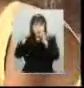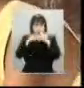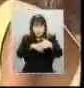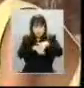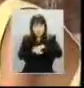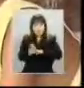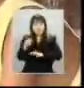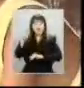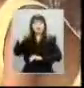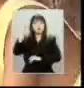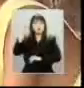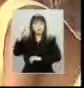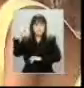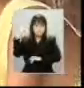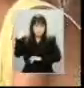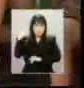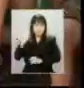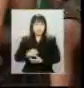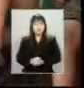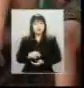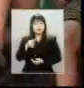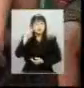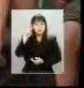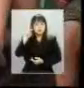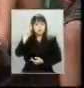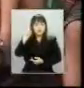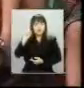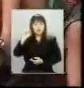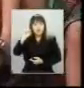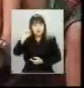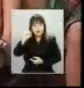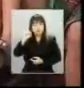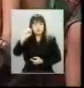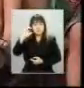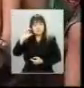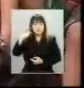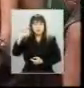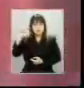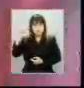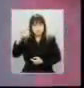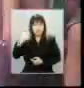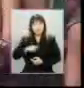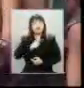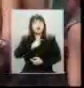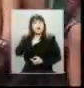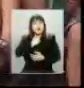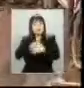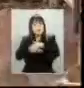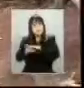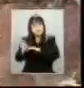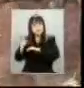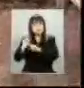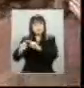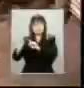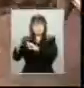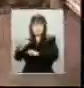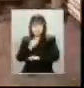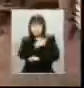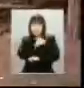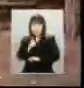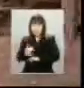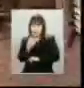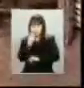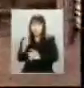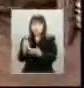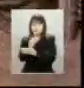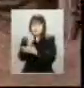ประชาชาติหรือ UNSCR และผู้อพยพชาวกะเหรี่ยงโดยผลจากการลงพื้นที่กรรมธิการแสดงความ